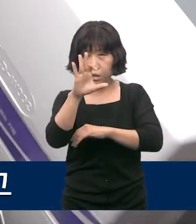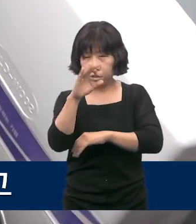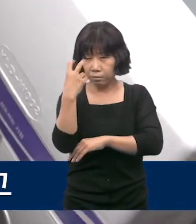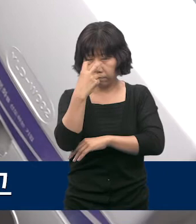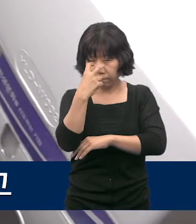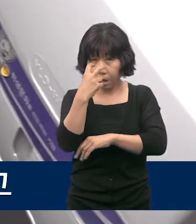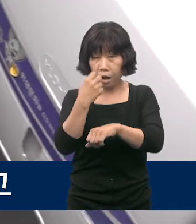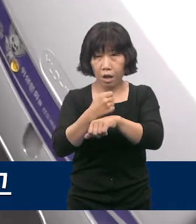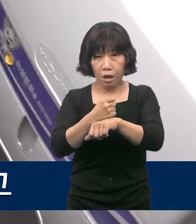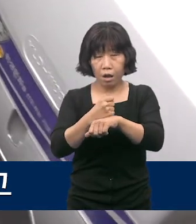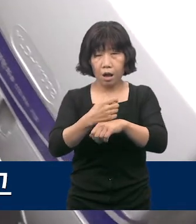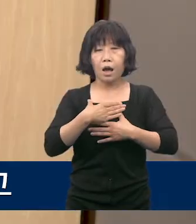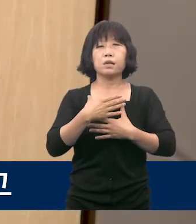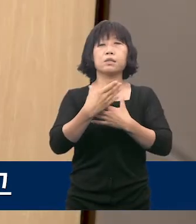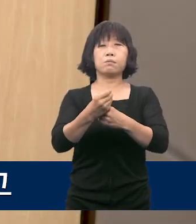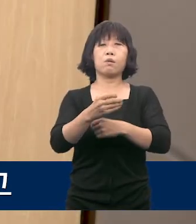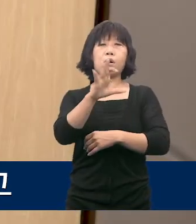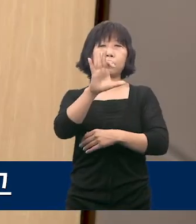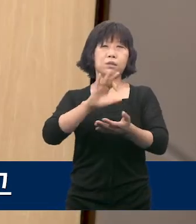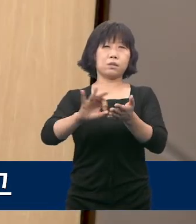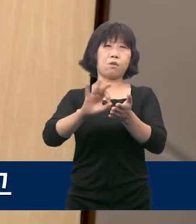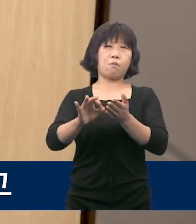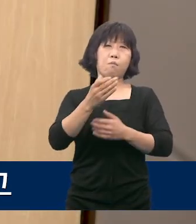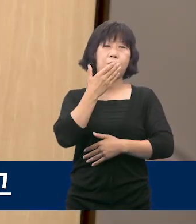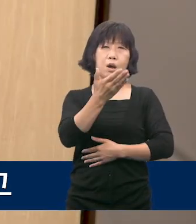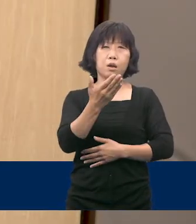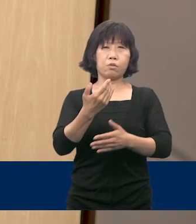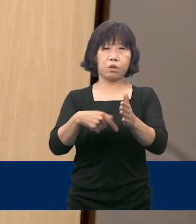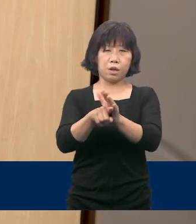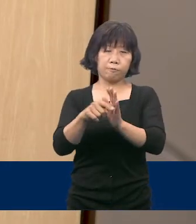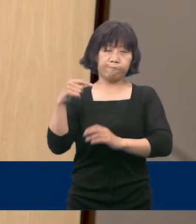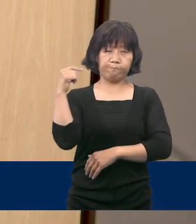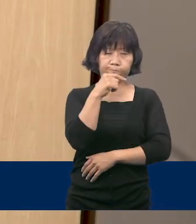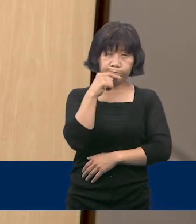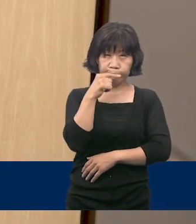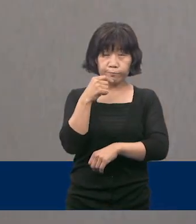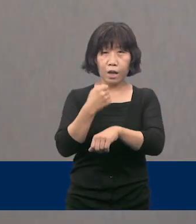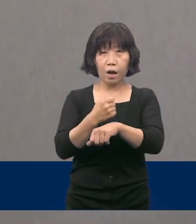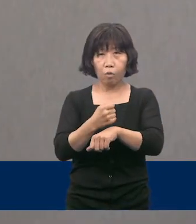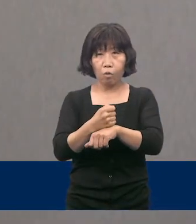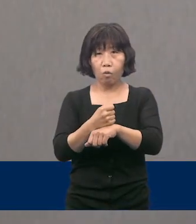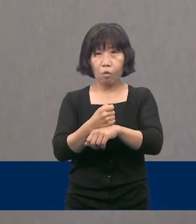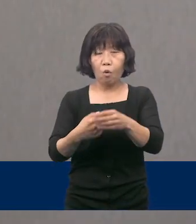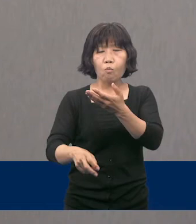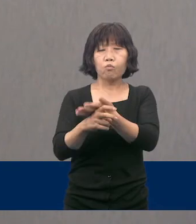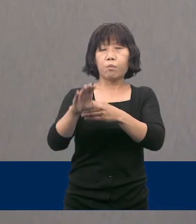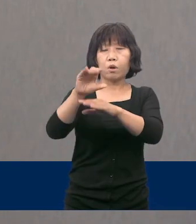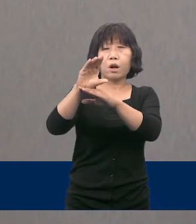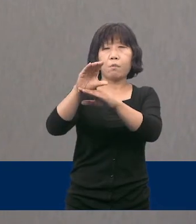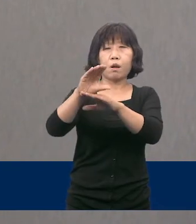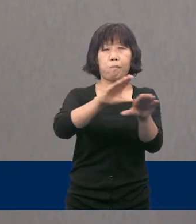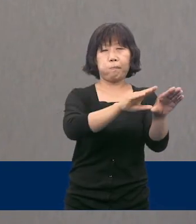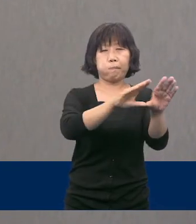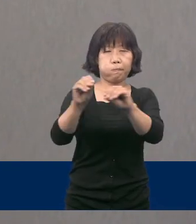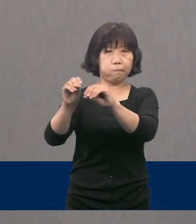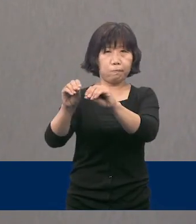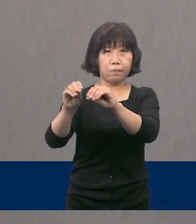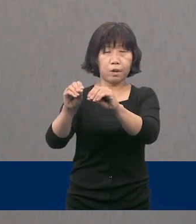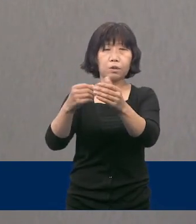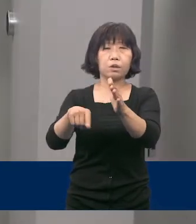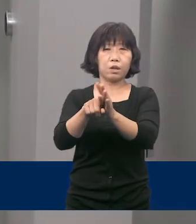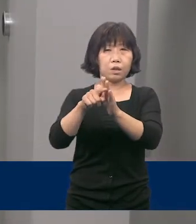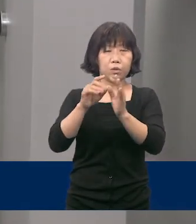실시해 공중화장실 이용자와 주민들이 안심하고 이용할 수 있도록 철저히 단속하고 굴밥 촬영 카메라를